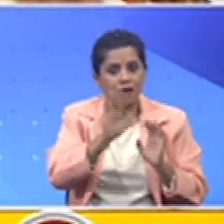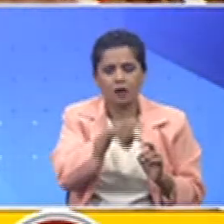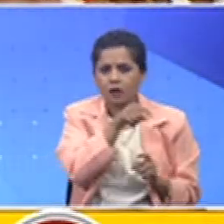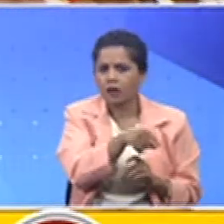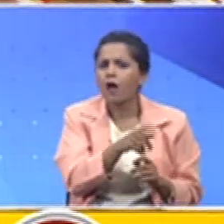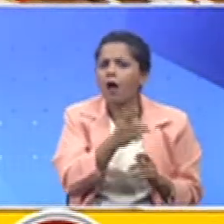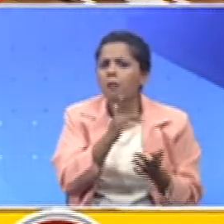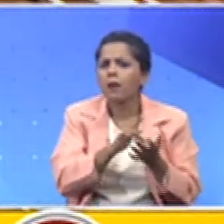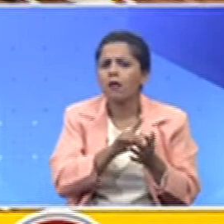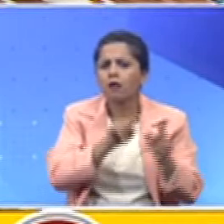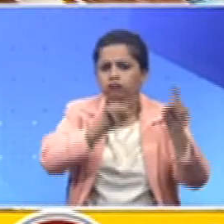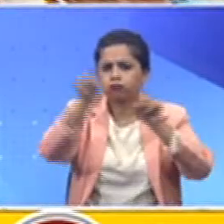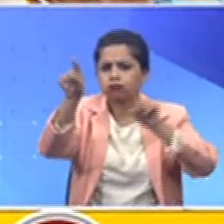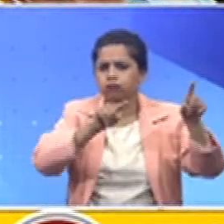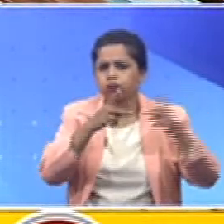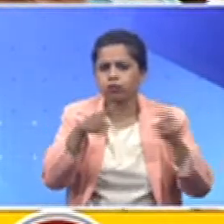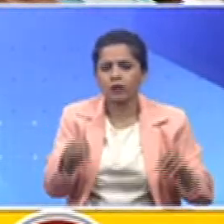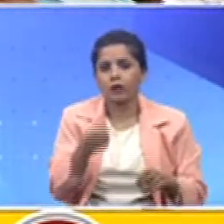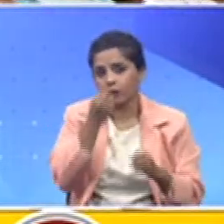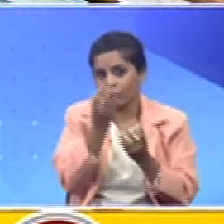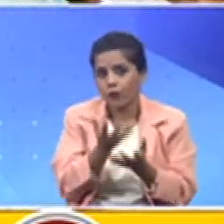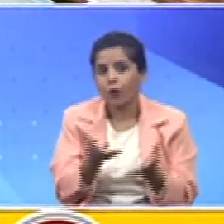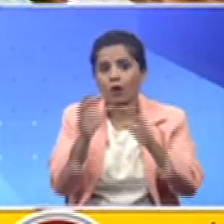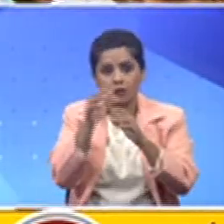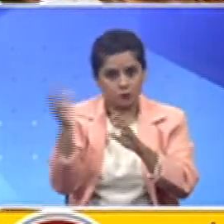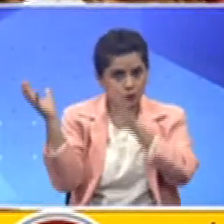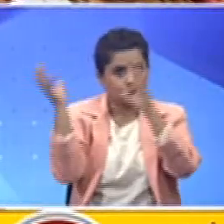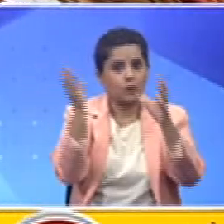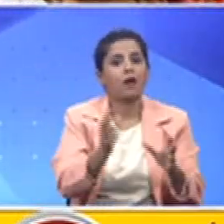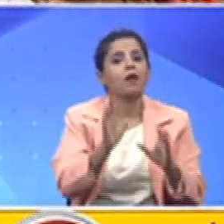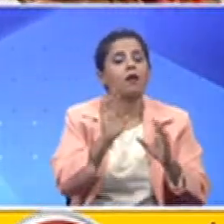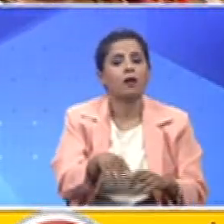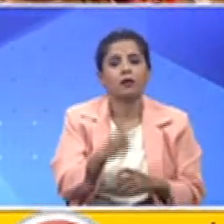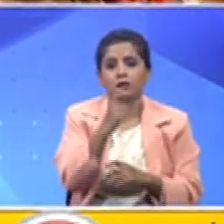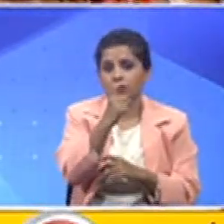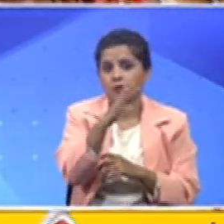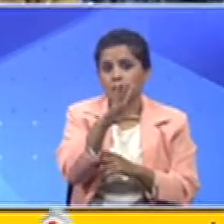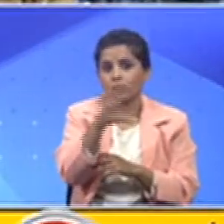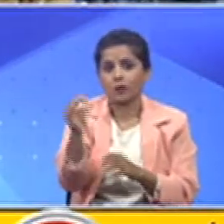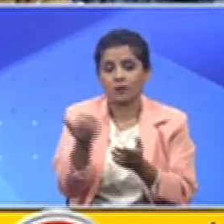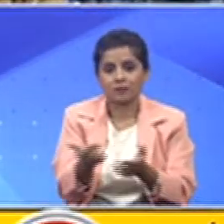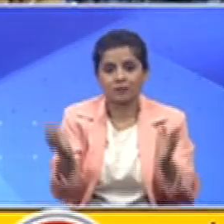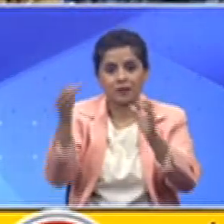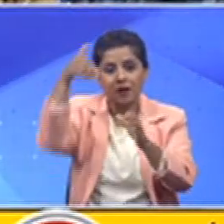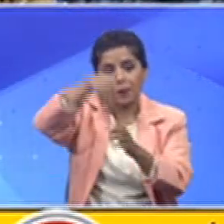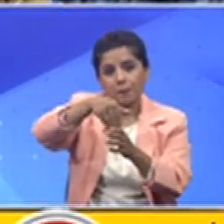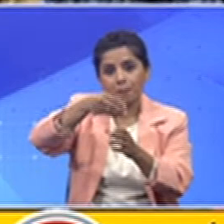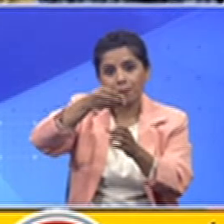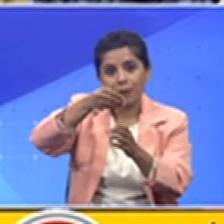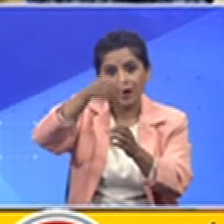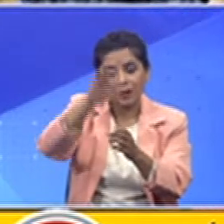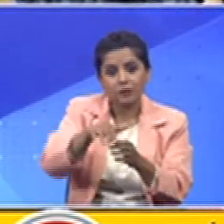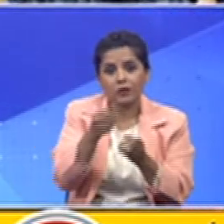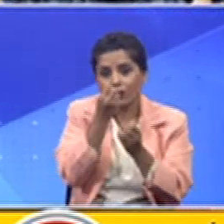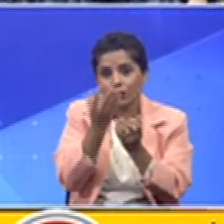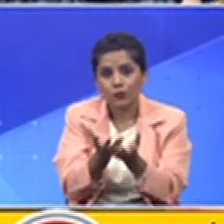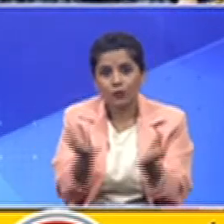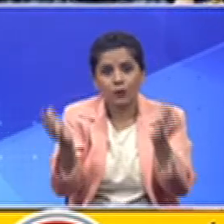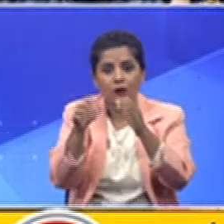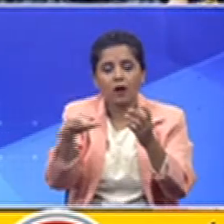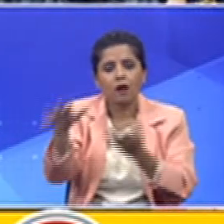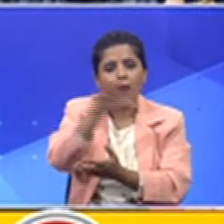अलग-अलग हिस्सों से पौधे लेकर भी आएगी। 7500 कलश में आई माटी और पौधों से